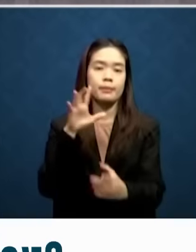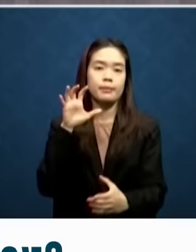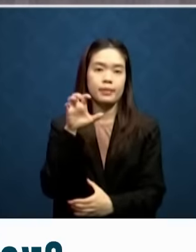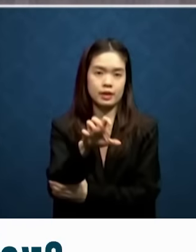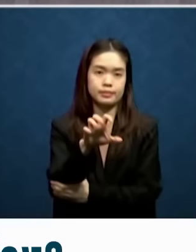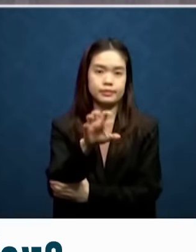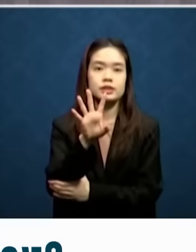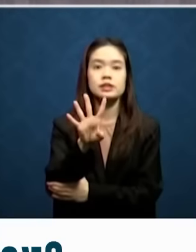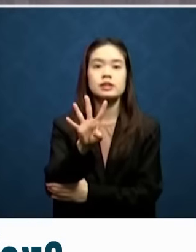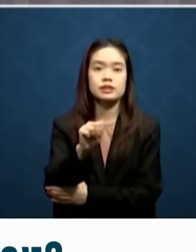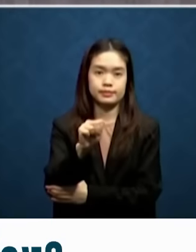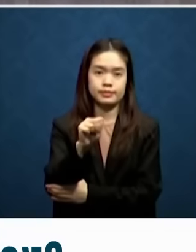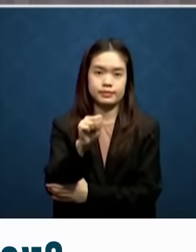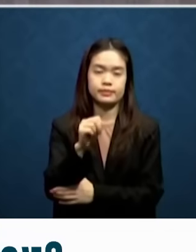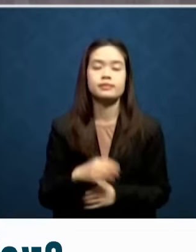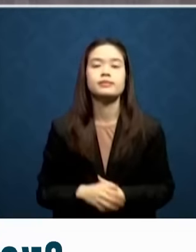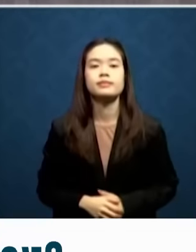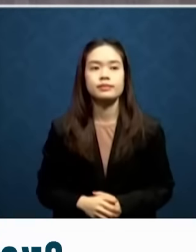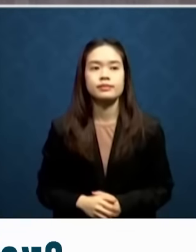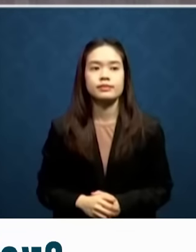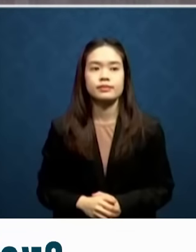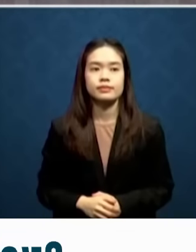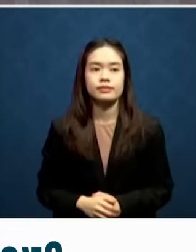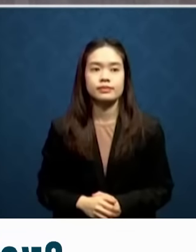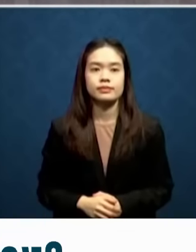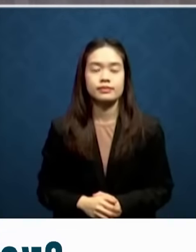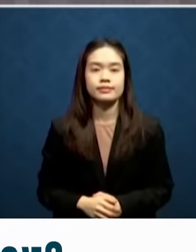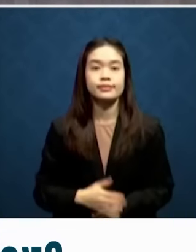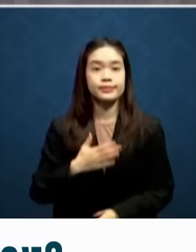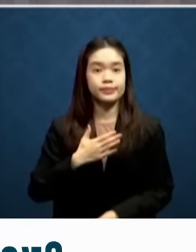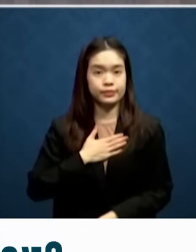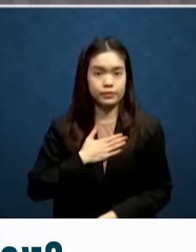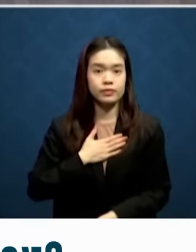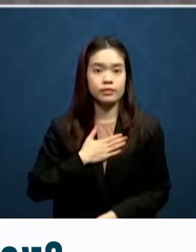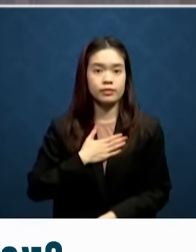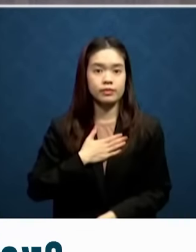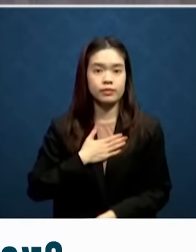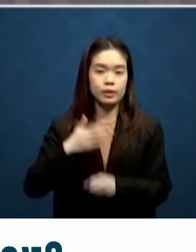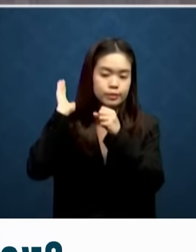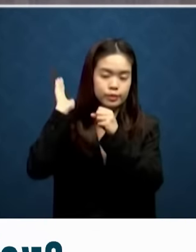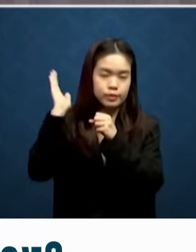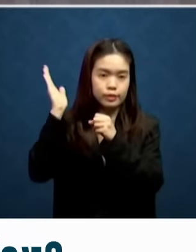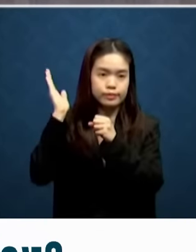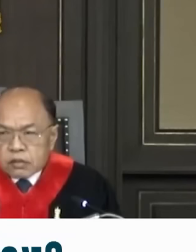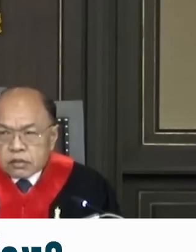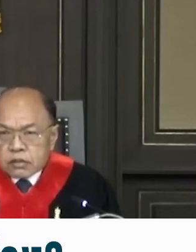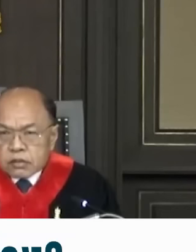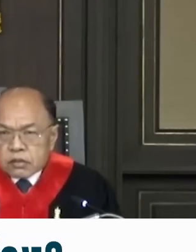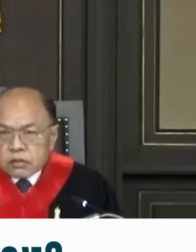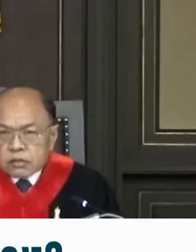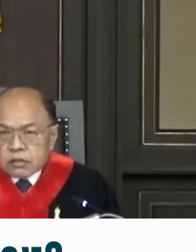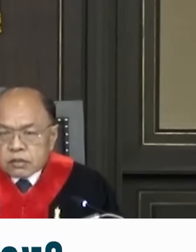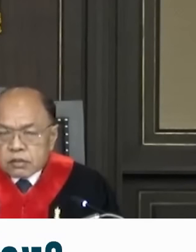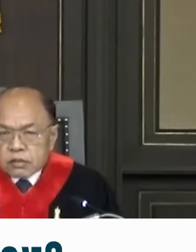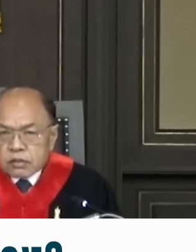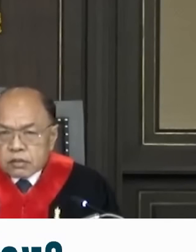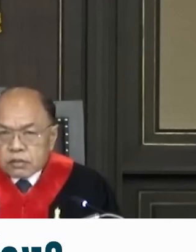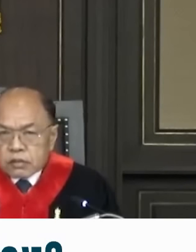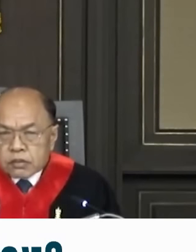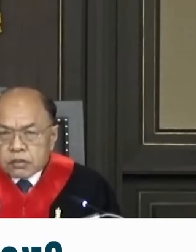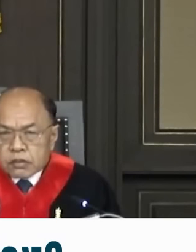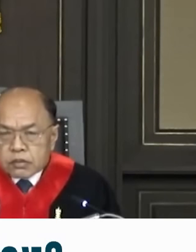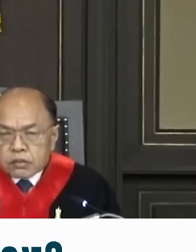นีชี้วัดในการดำรงตำแหน่งเพียงอย่างเดียวไม่เช่นนั้นเนี่ยคนที่จะมาดำรงตำแหน่งในอนาคตคงต้องถูกฟูมฟักตั้งแต่เกิดไม่